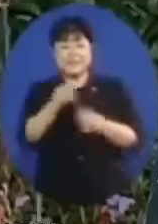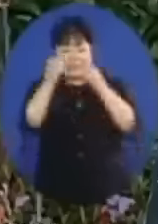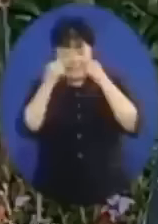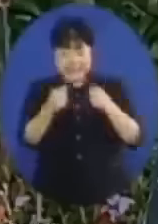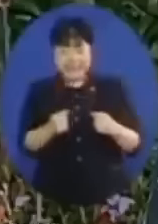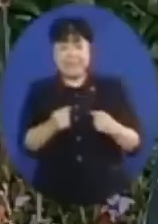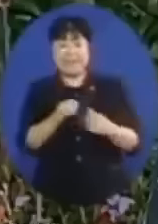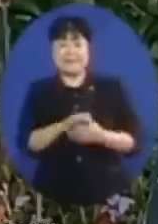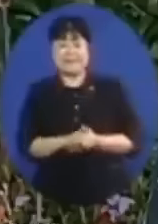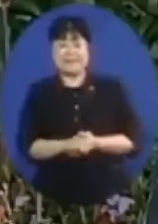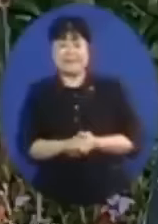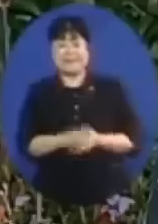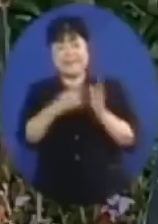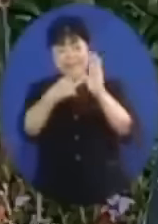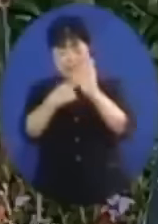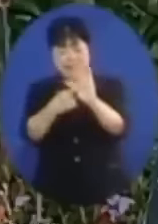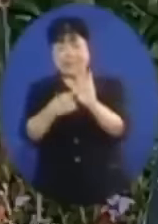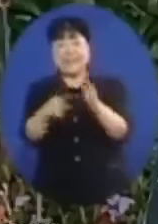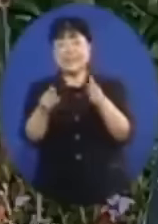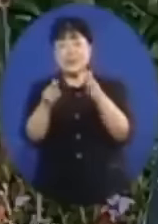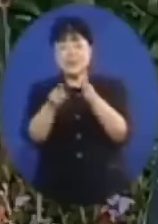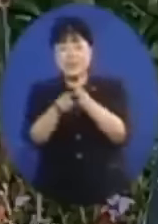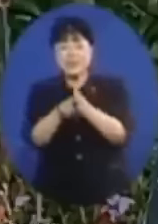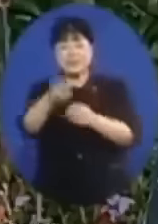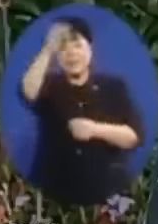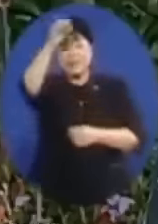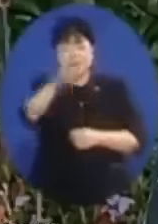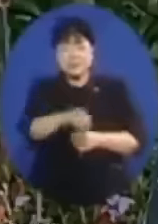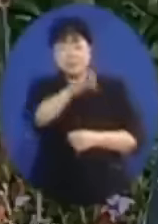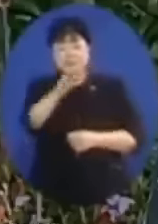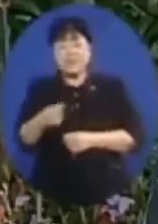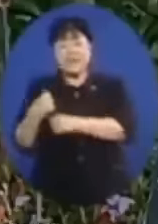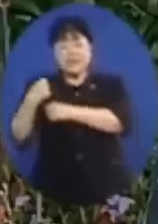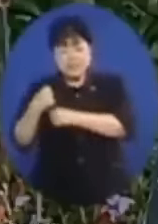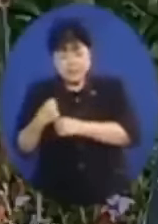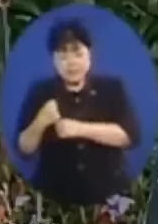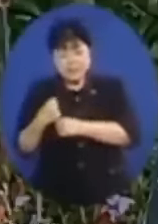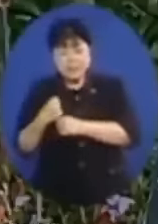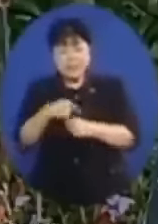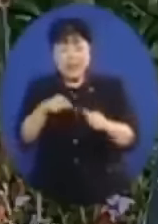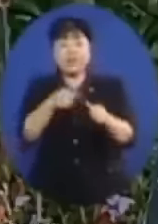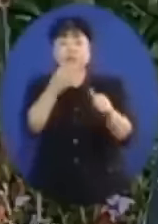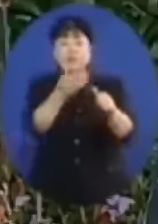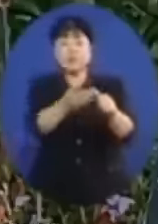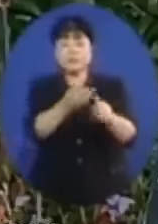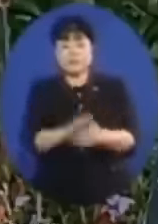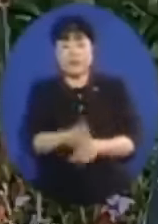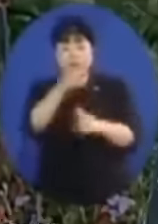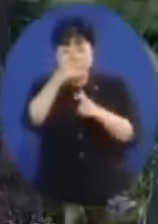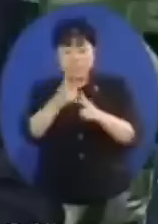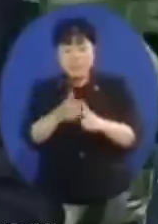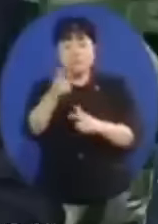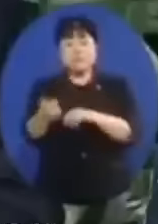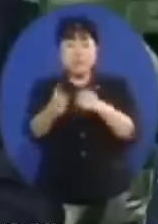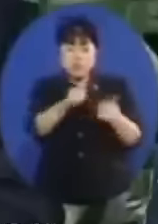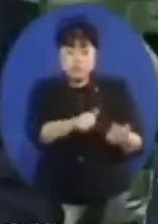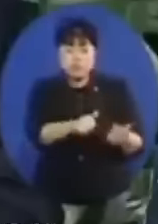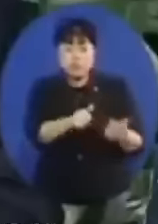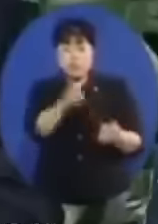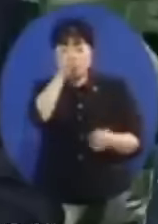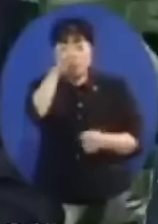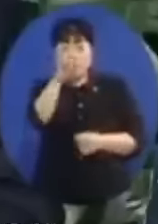삶에 나타나기 위해서는 십자가를 짊어져야 한다고 가르치고 있는 것입니다. 예수님의 죽음이 있는 곳에